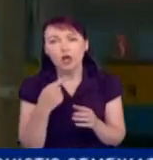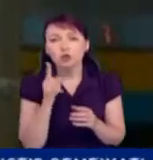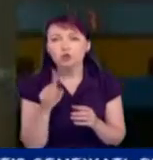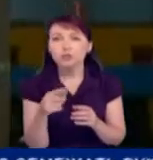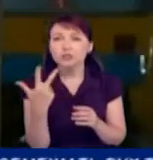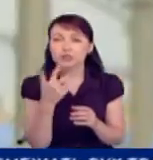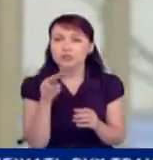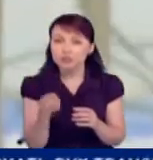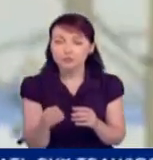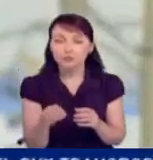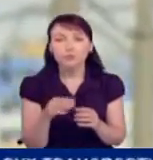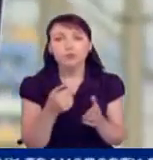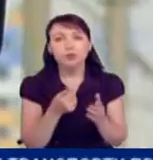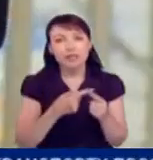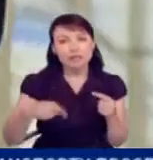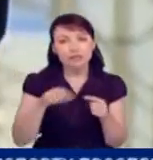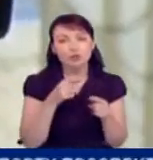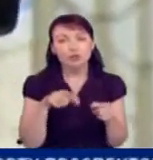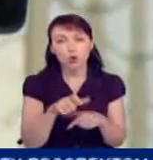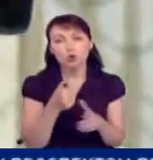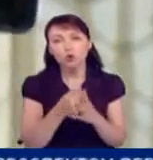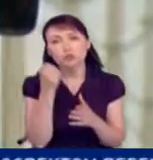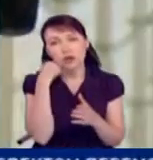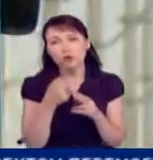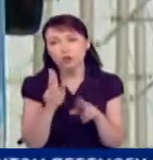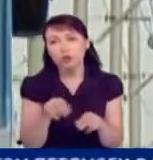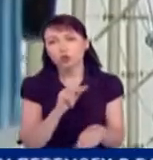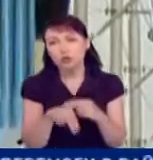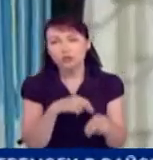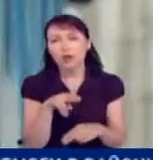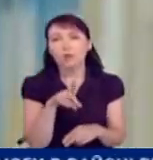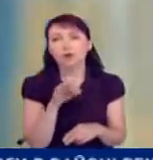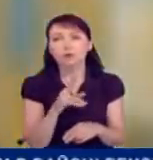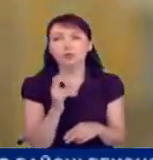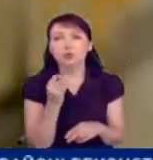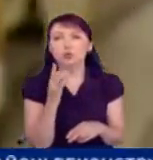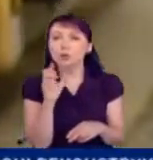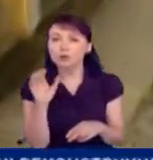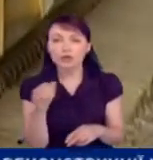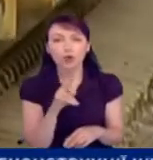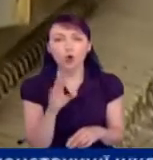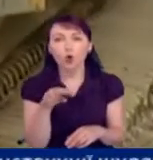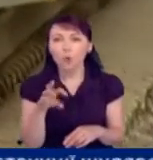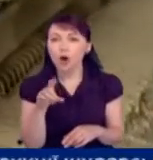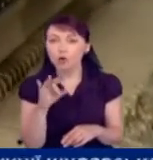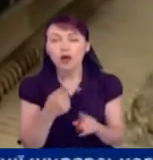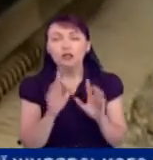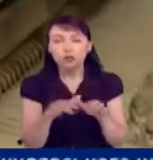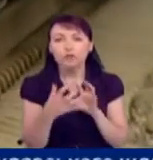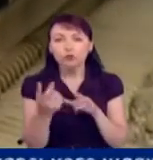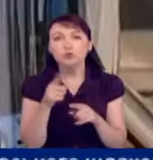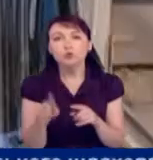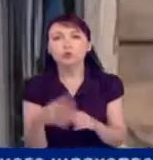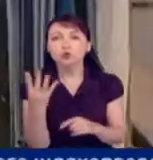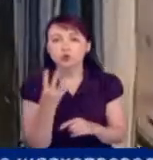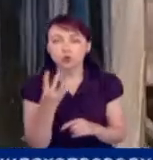3Т від станції Кільцева дорога до старовокзальної через проспекти Курбаса і Комарова, а також автобус номер 4 від